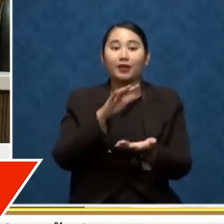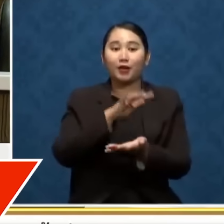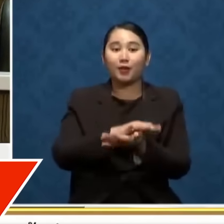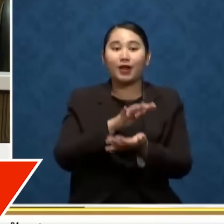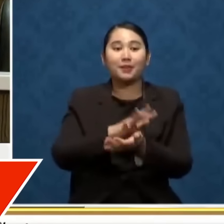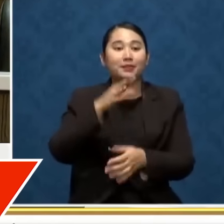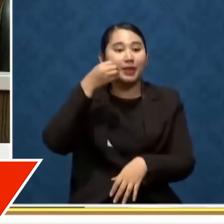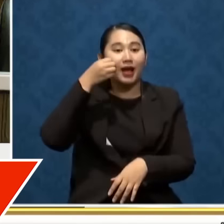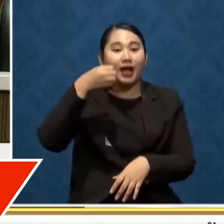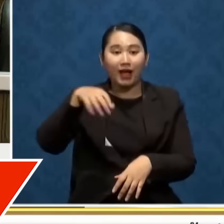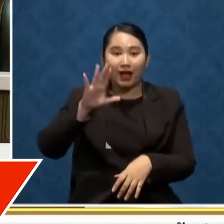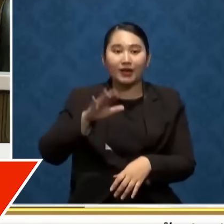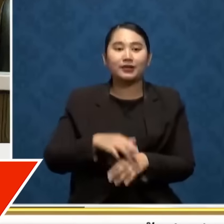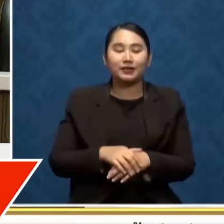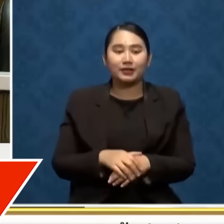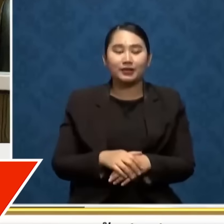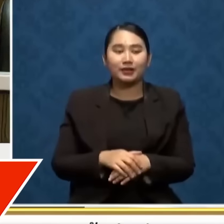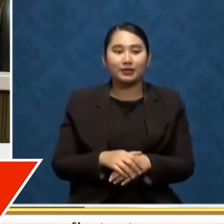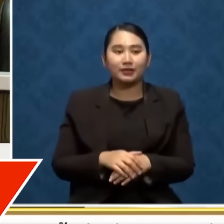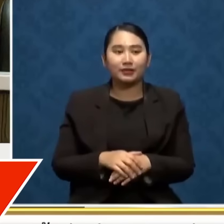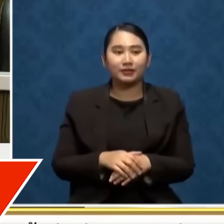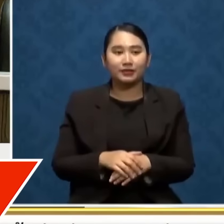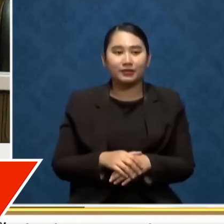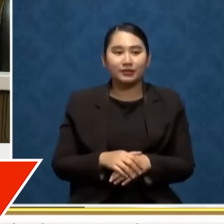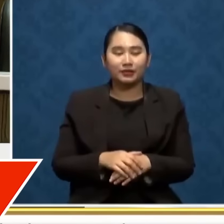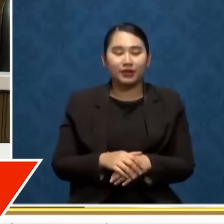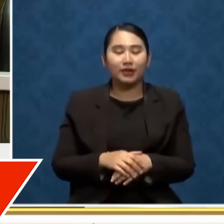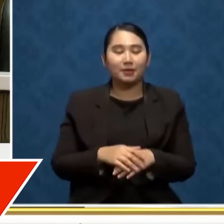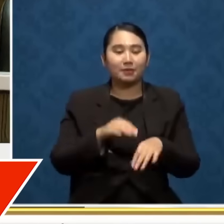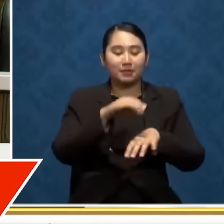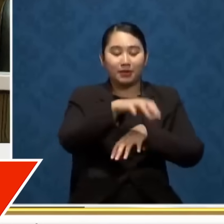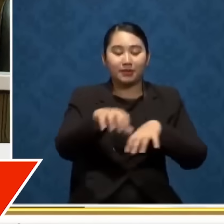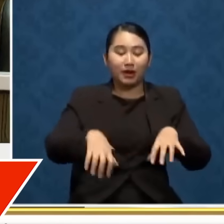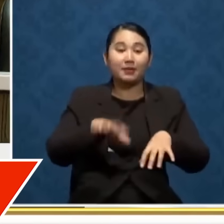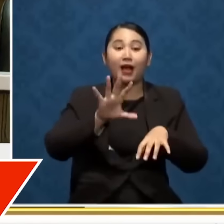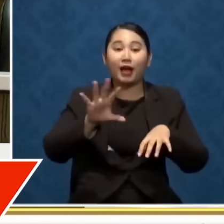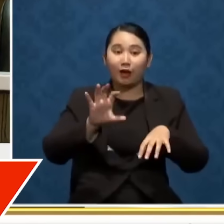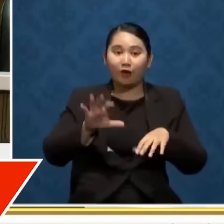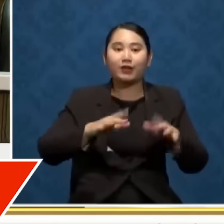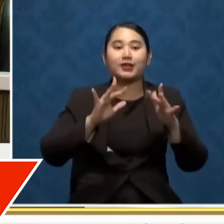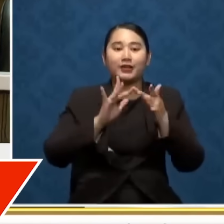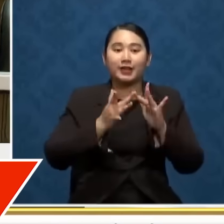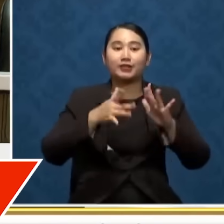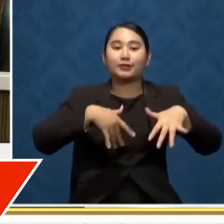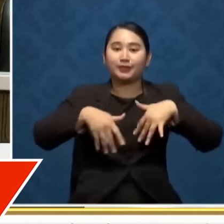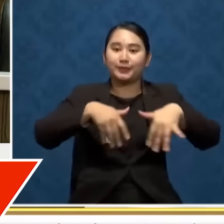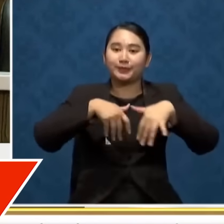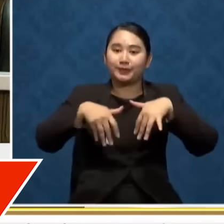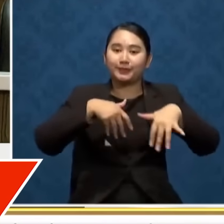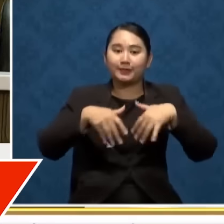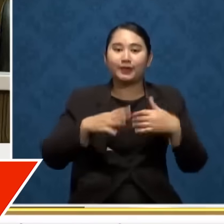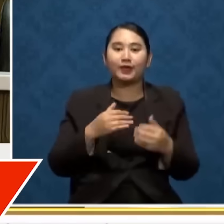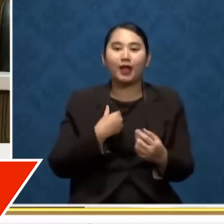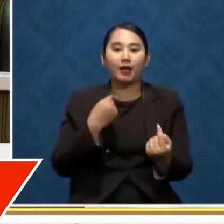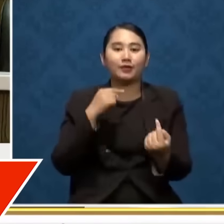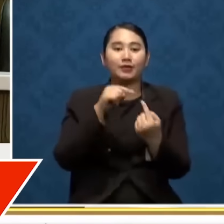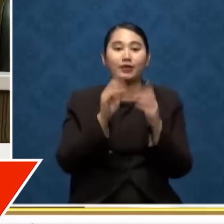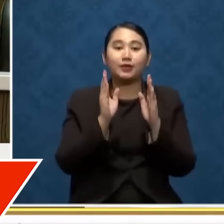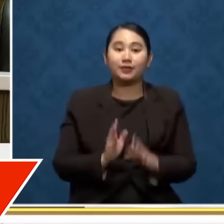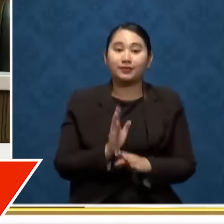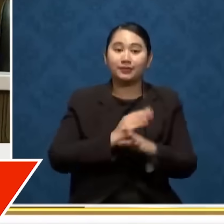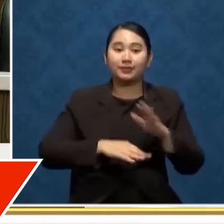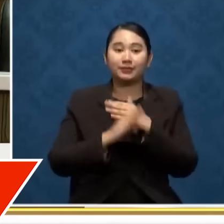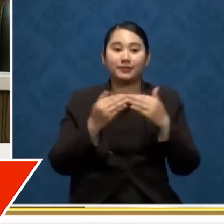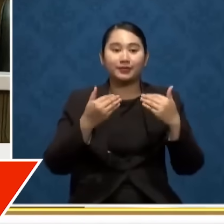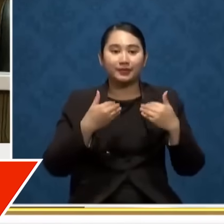อบเมื่อกี้ที่เพื่อนเราเอกได้บอกไว้แล้วกว่า500ที่นะครับท่านมีการเข้าไปเน็ตชุมชน นะครับมีการเข้าถึงผู้พิการ